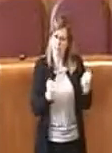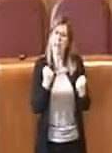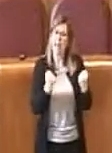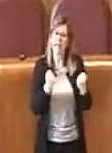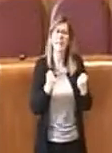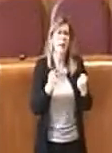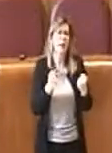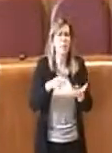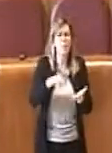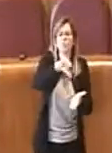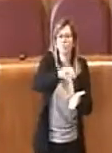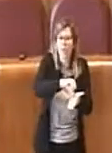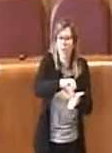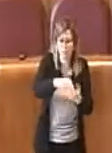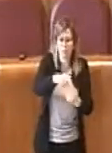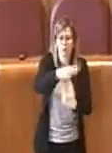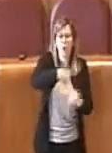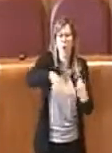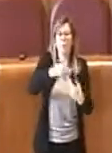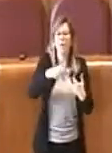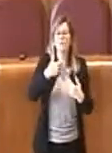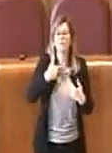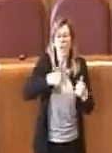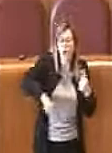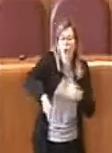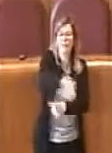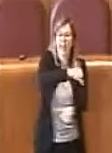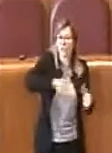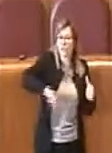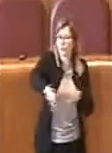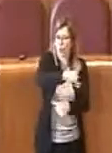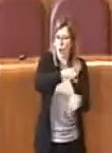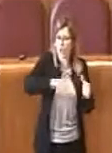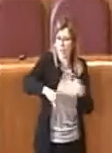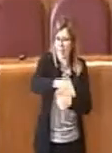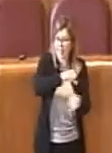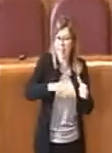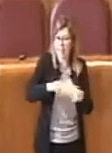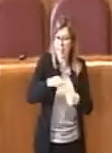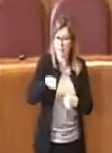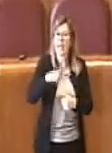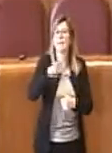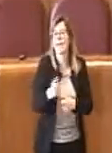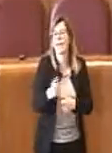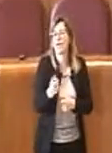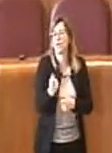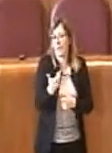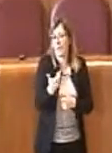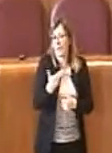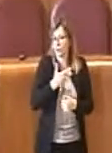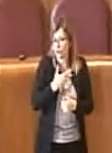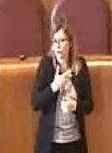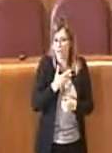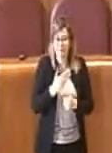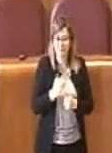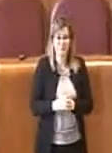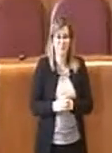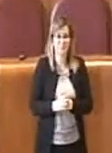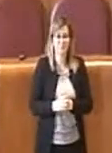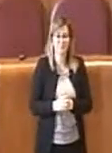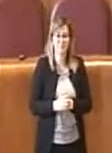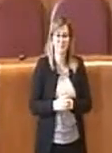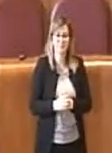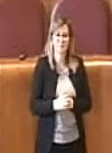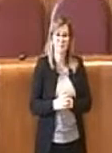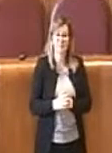quelle che sono colpite da vasto che sono interessate dalla sosta ad amazon sta tariffato ancora una volta e poi chiudo la